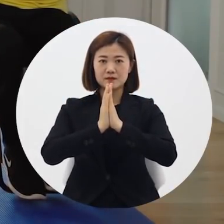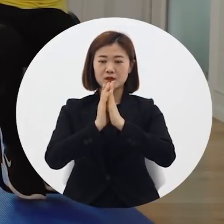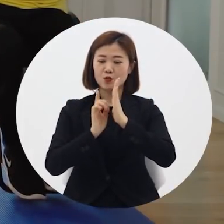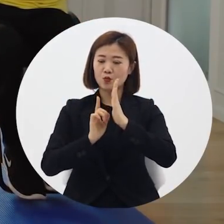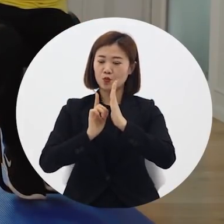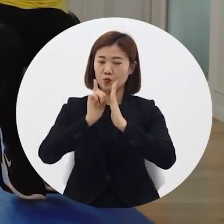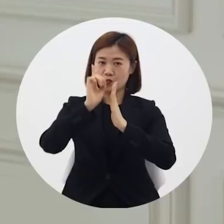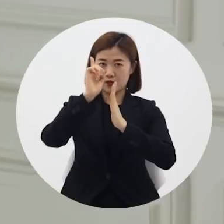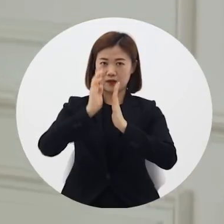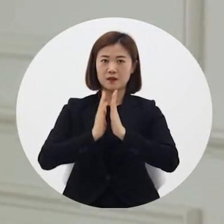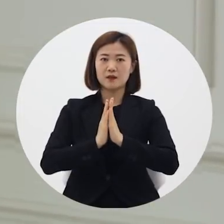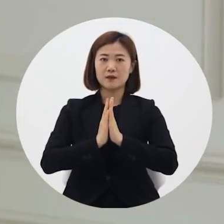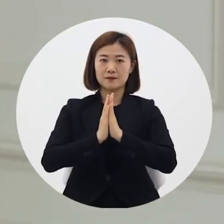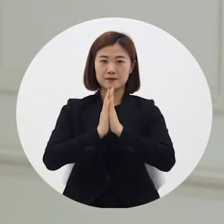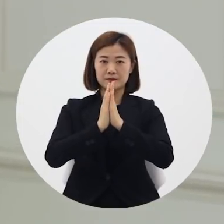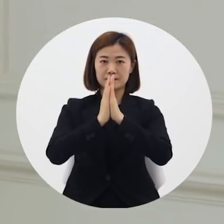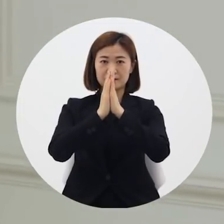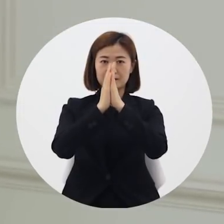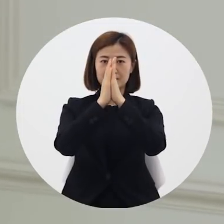위로 올려주십니다.